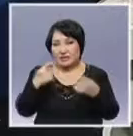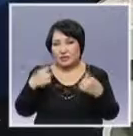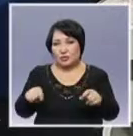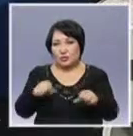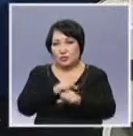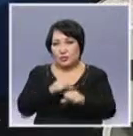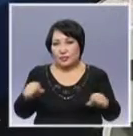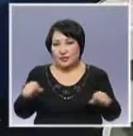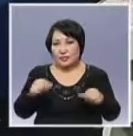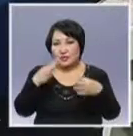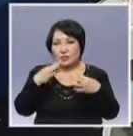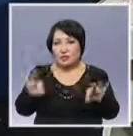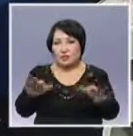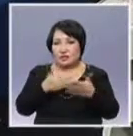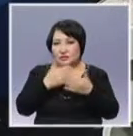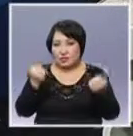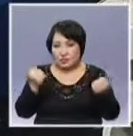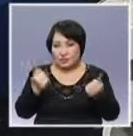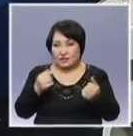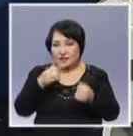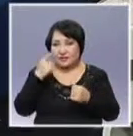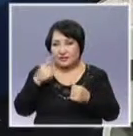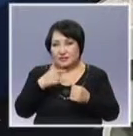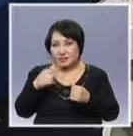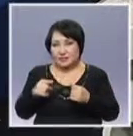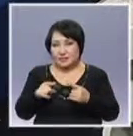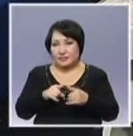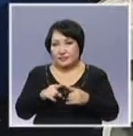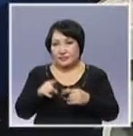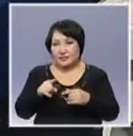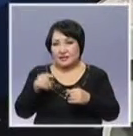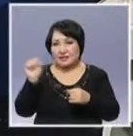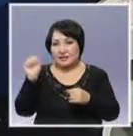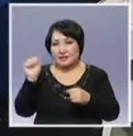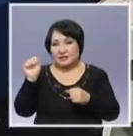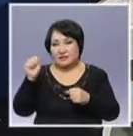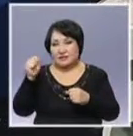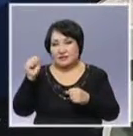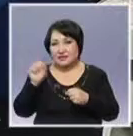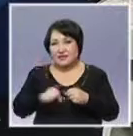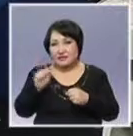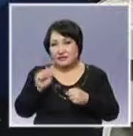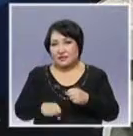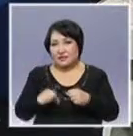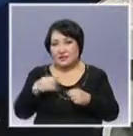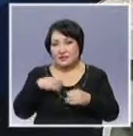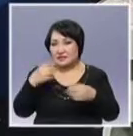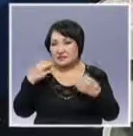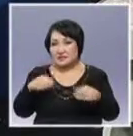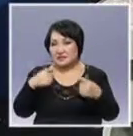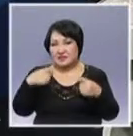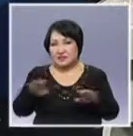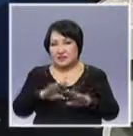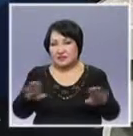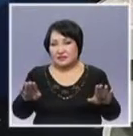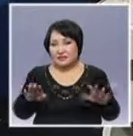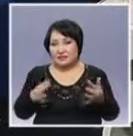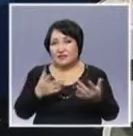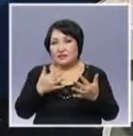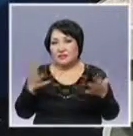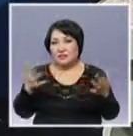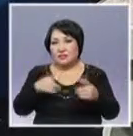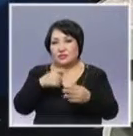жоқ деп, кәдімгідей әлгі сыраны бізге сатпайды. Сондықтан бұл қашан әшейін созылатын жағдай,